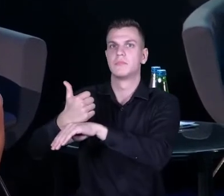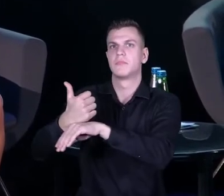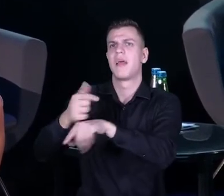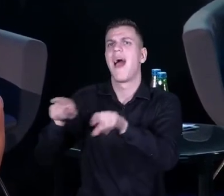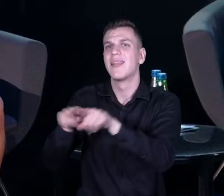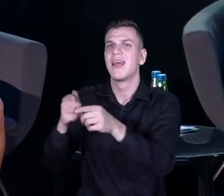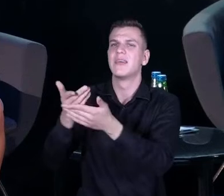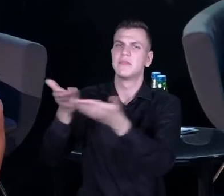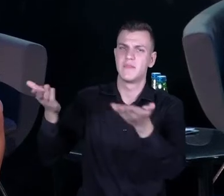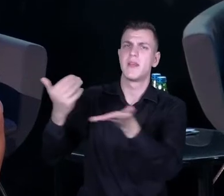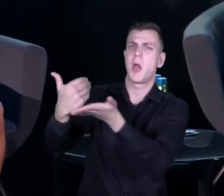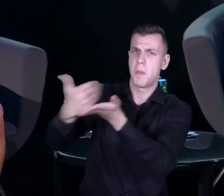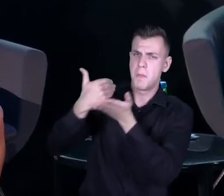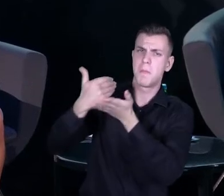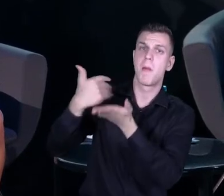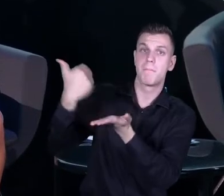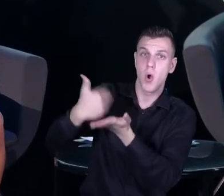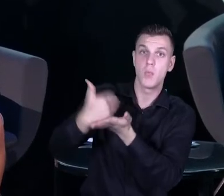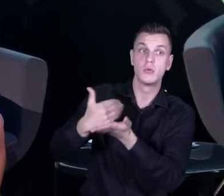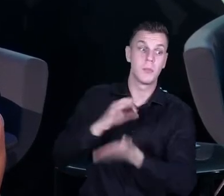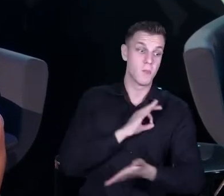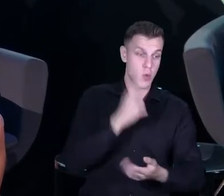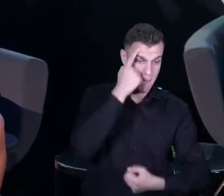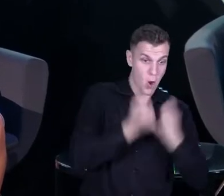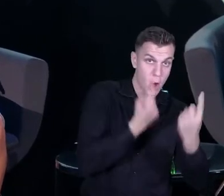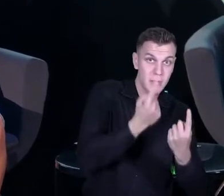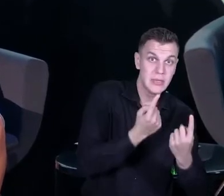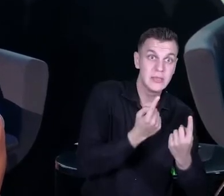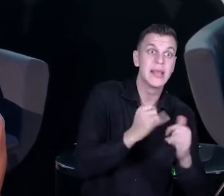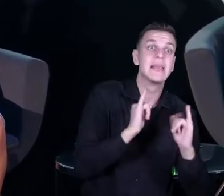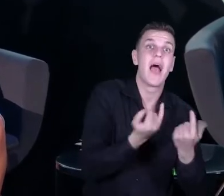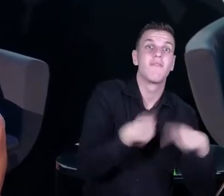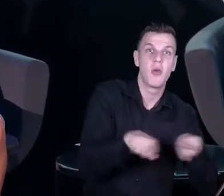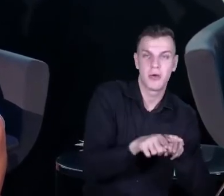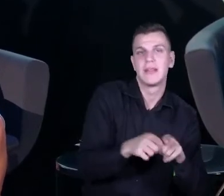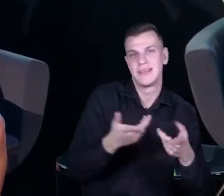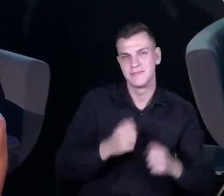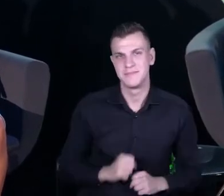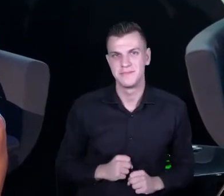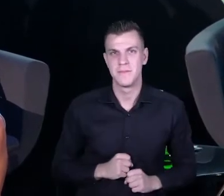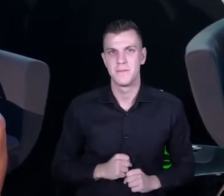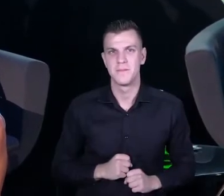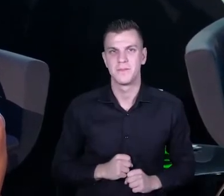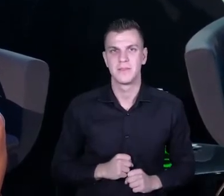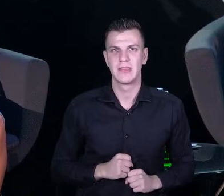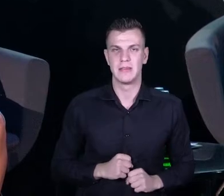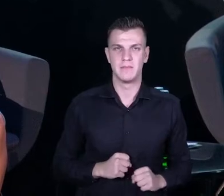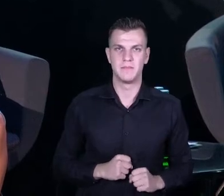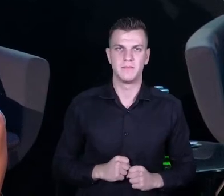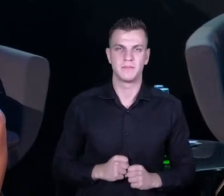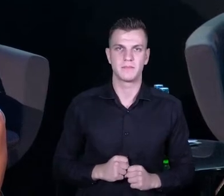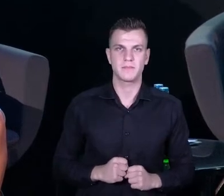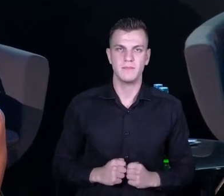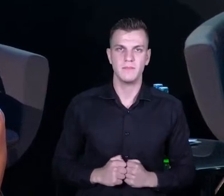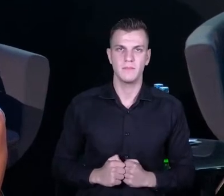trenerów, doradców mogliśmy wdrażać nasze pomysły z waszą pomocą. Jeśli chodzi o tą najważniejszą zmianę,